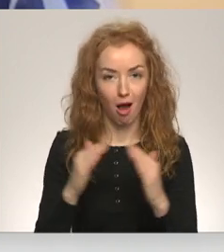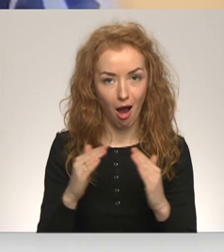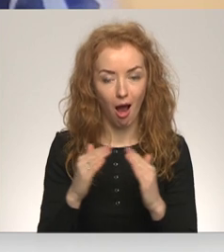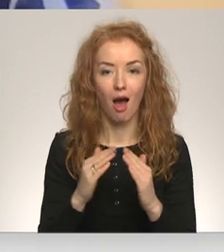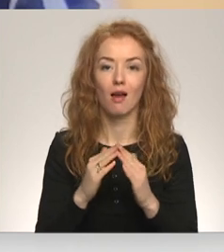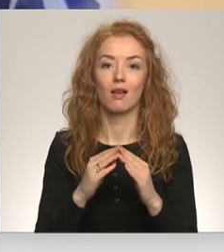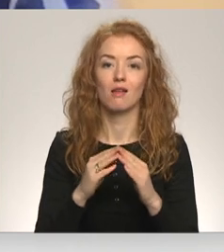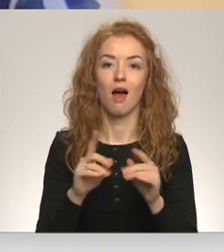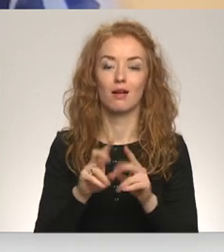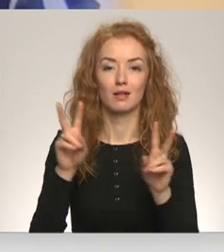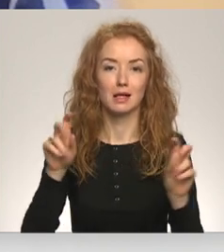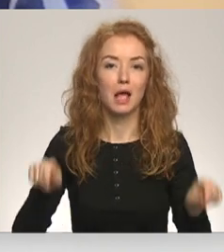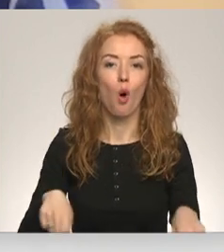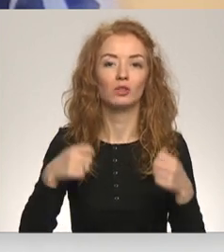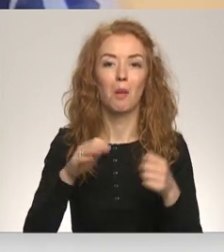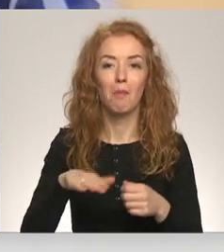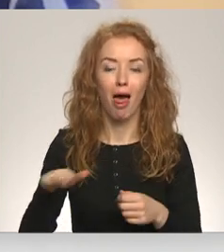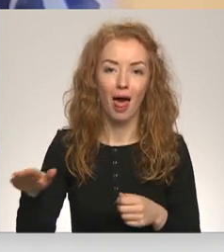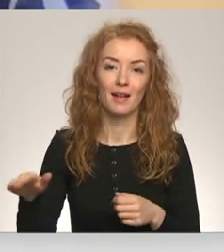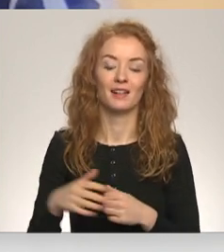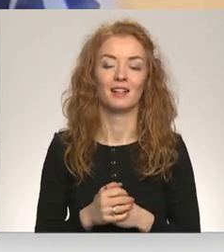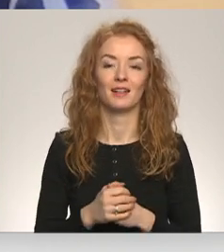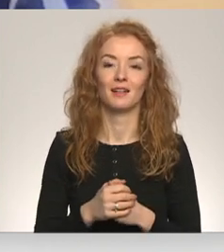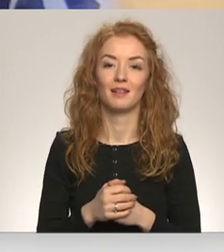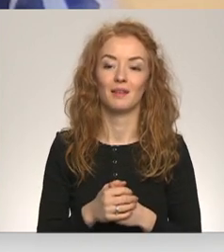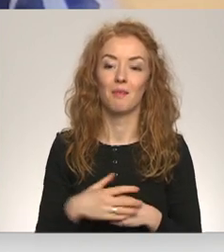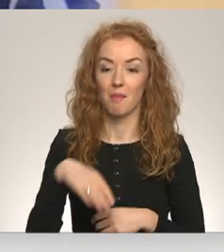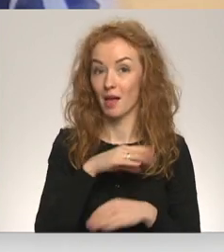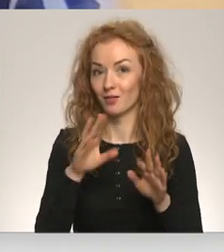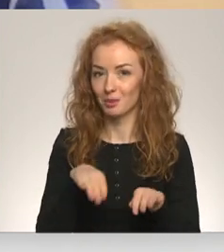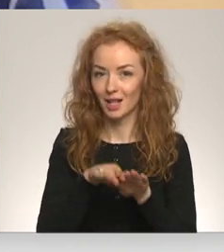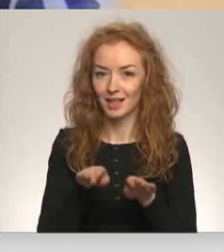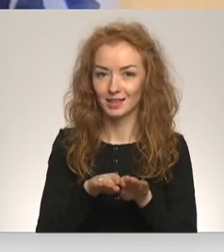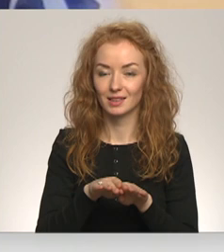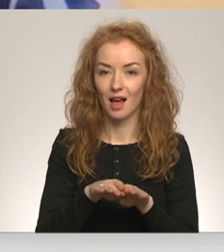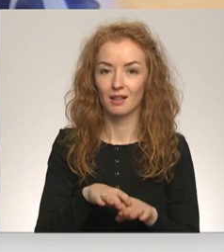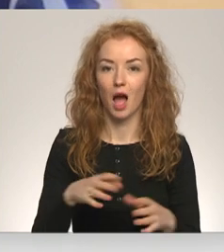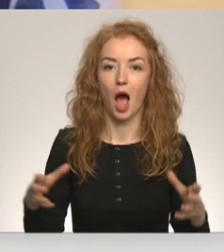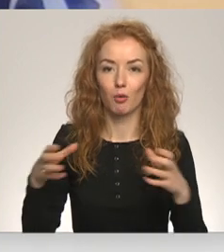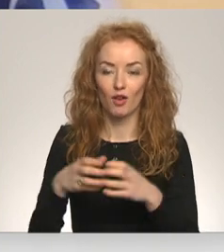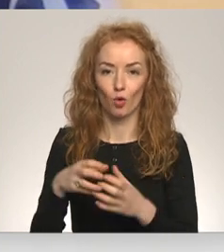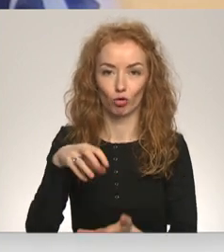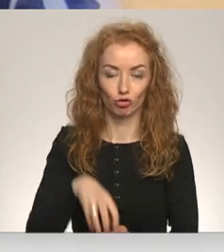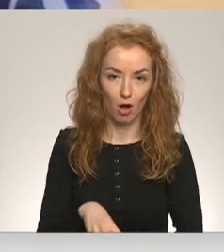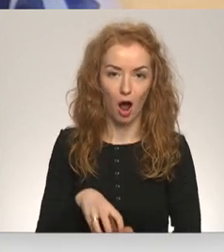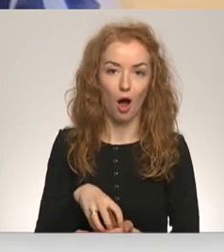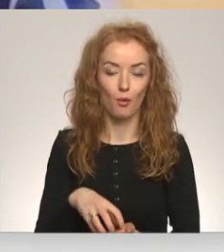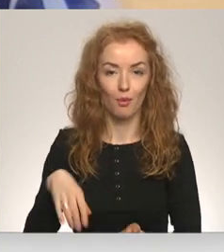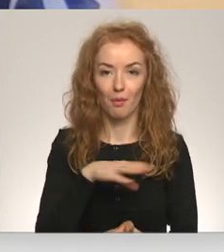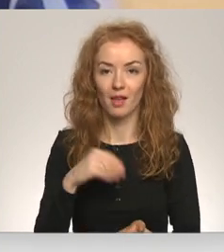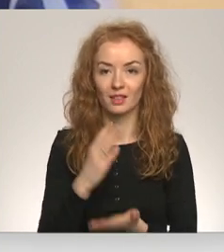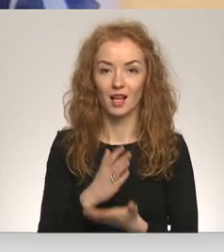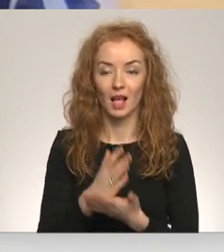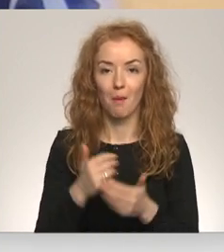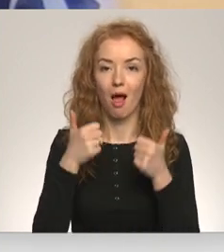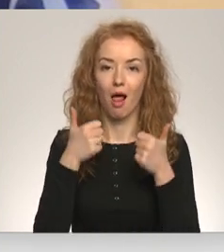ģimene, bērni. Un tā kā arī mēs varam salīdzināt apvienoto štābu. Mēs esam tādā